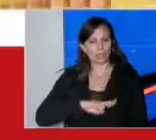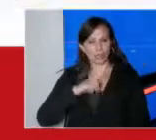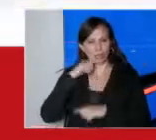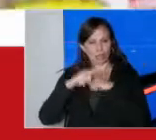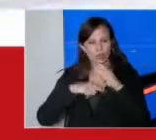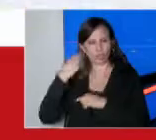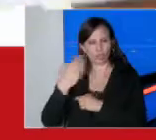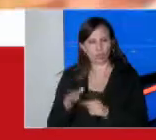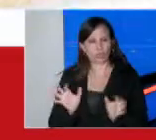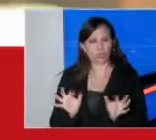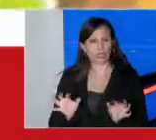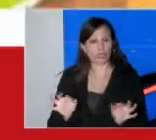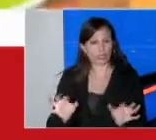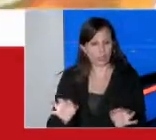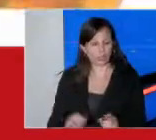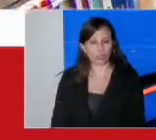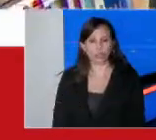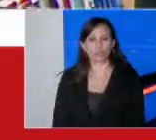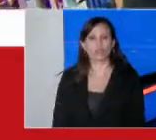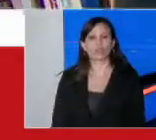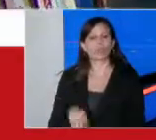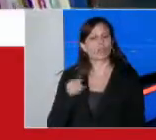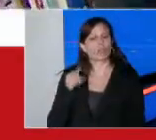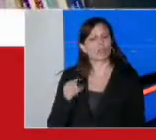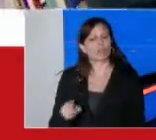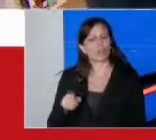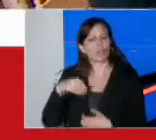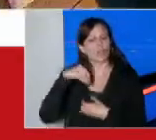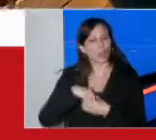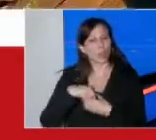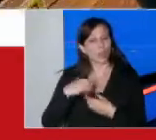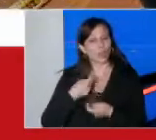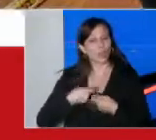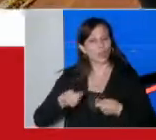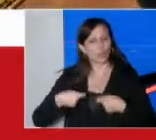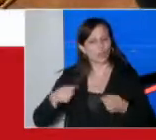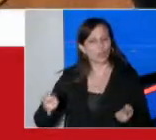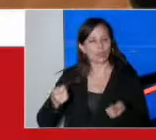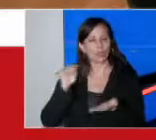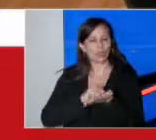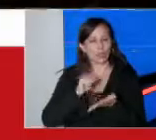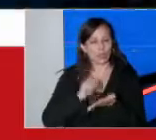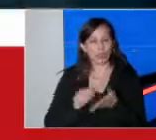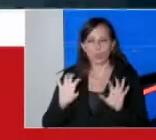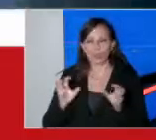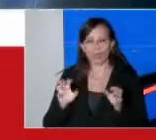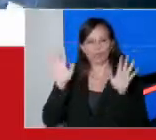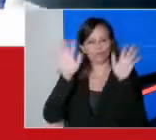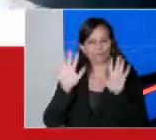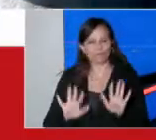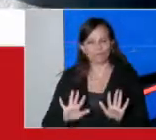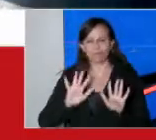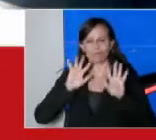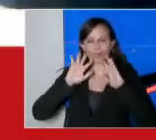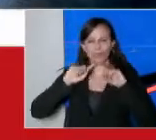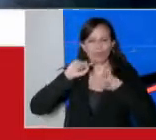מסרטן. גרינברג היא מחלוצת התוכן השיווקי בעיתונות הכתובה, ברדיו ובטלוויזיה בישראל, ועסקה בכך עשרות שנים. פוליטיקאים